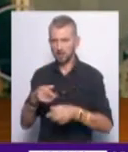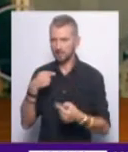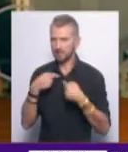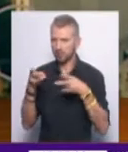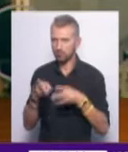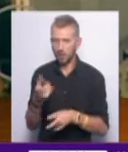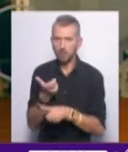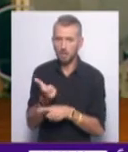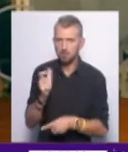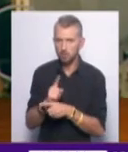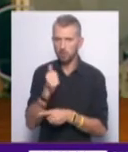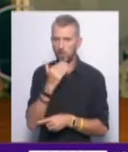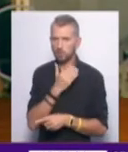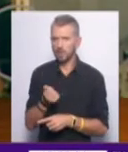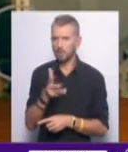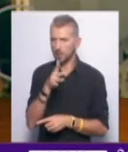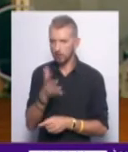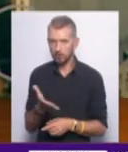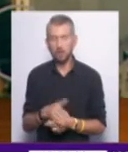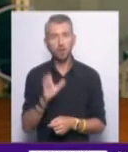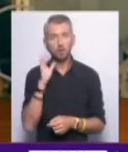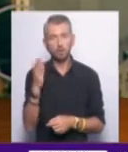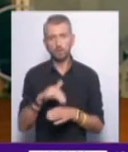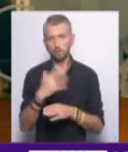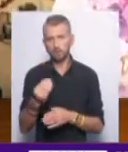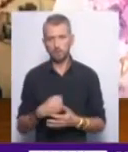за останні кілька років. Вас слухаємо, добрий